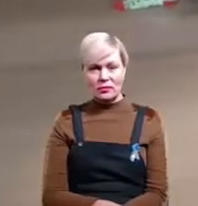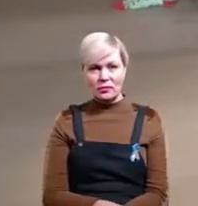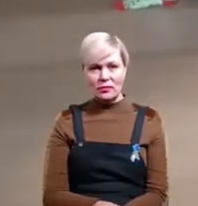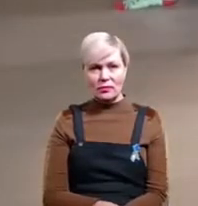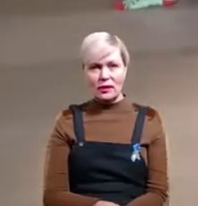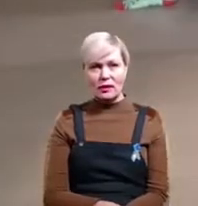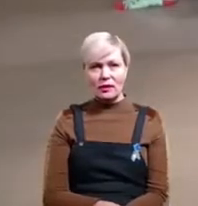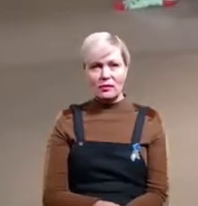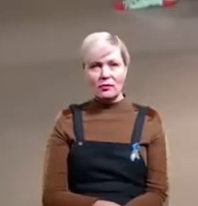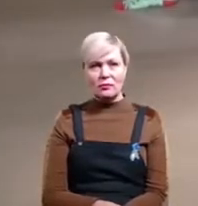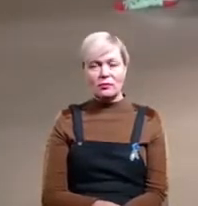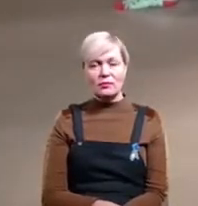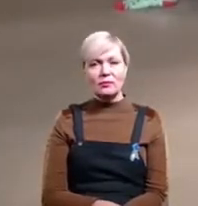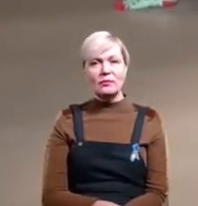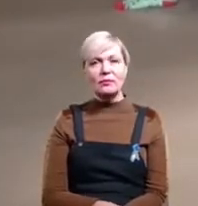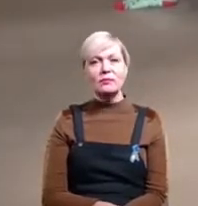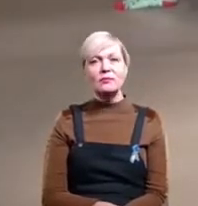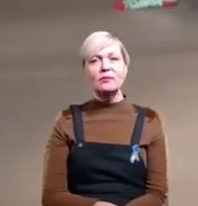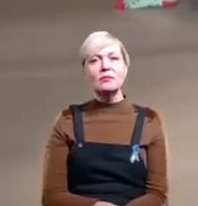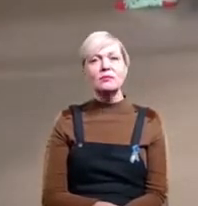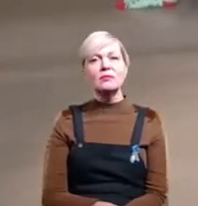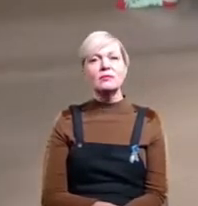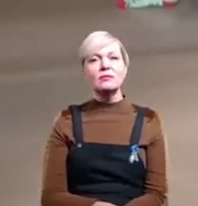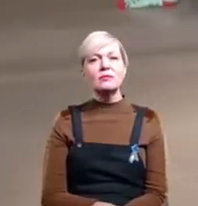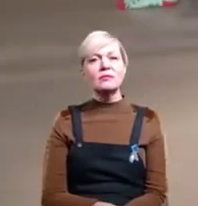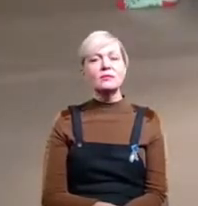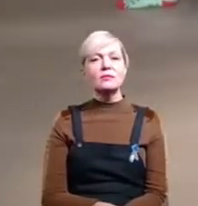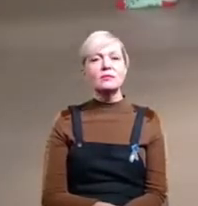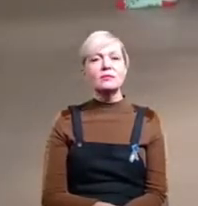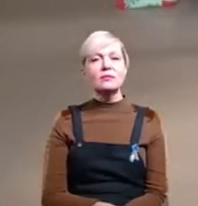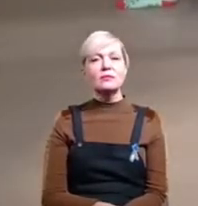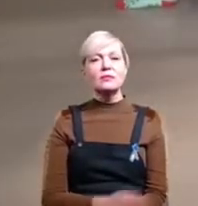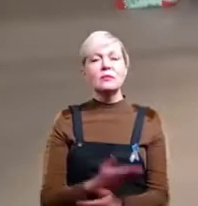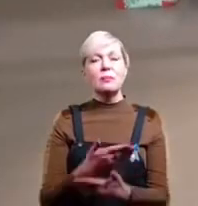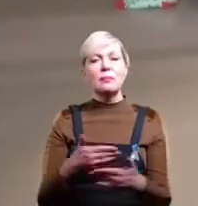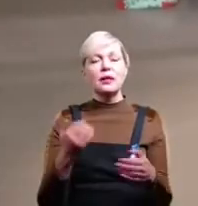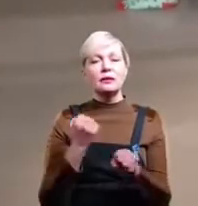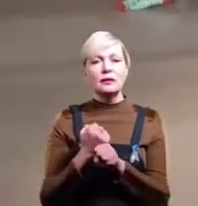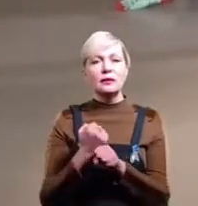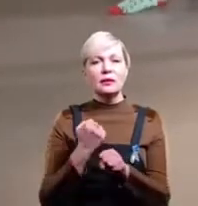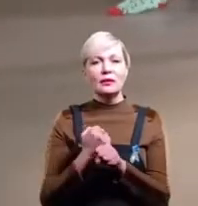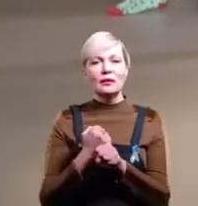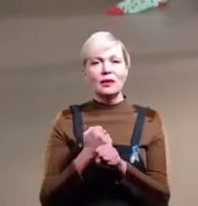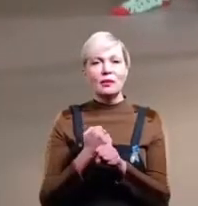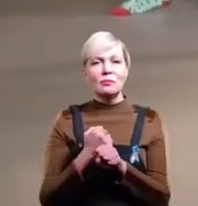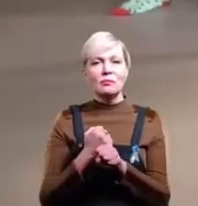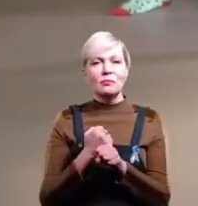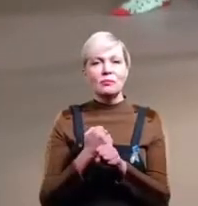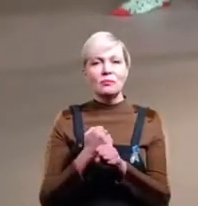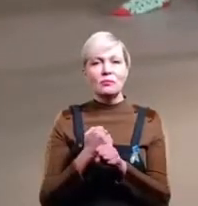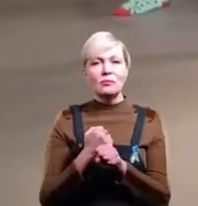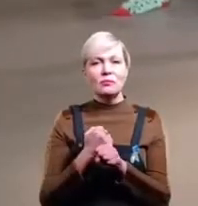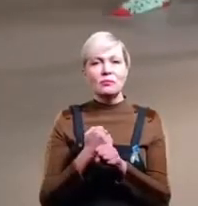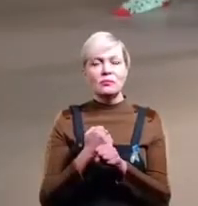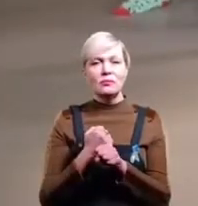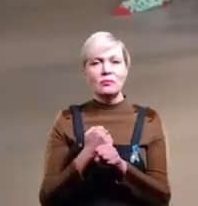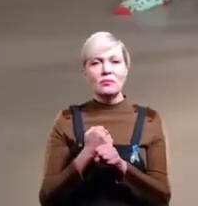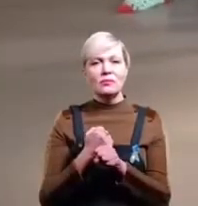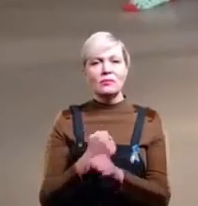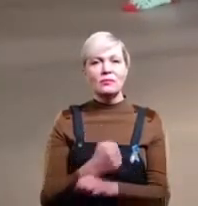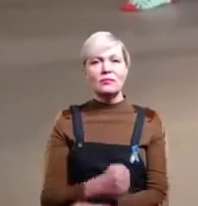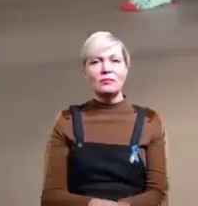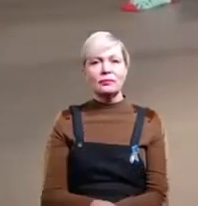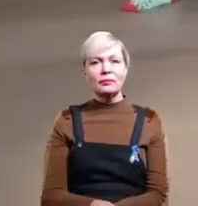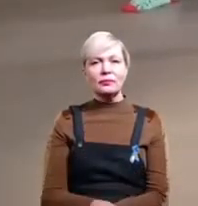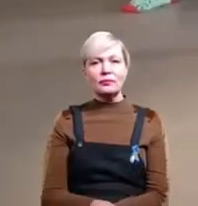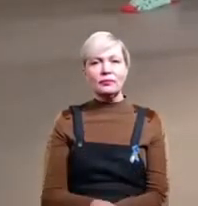спиной друг к другу, вот так. Мы делаем, только вы толкните друг